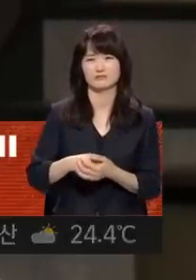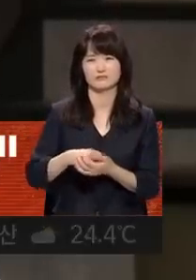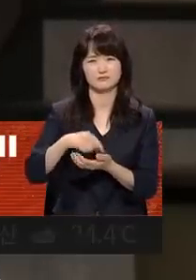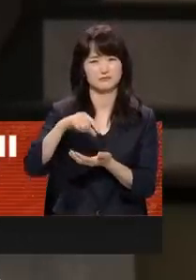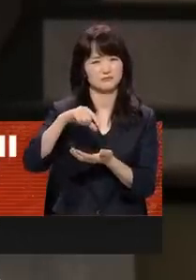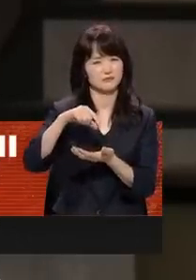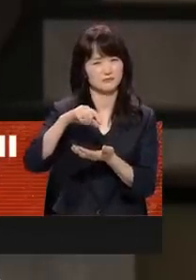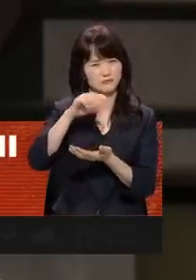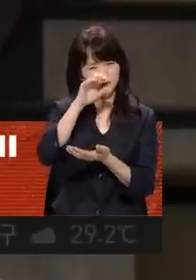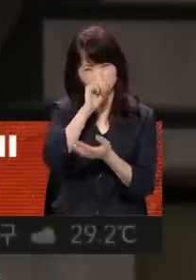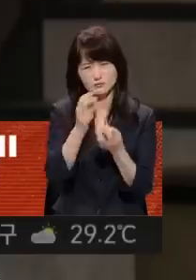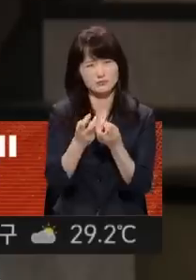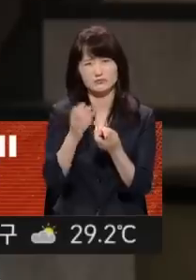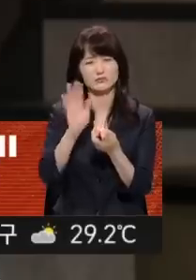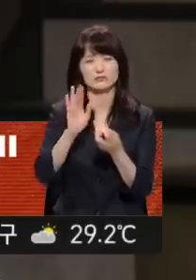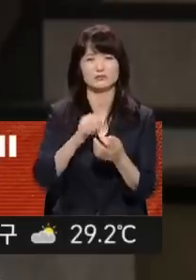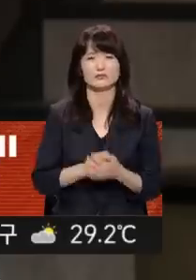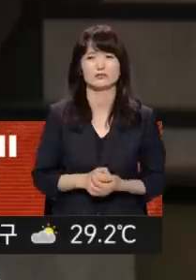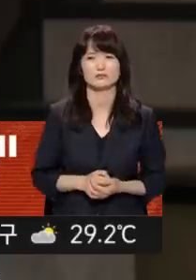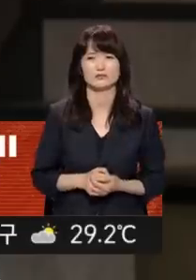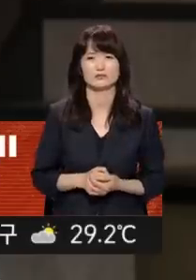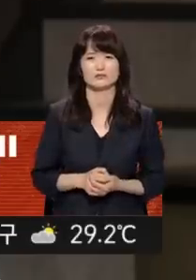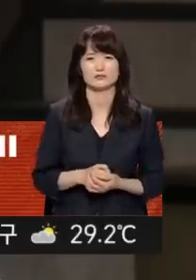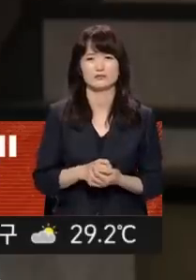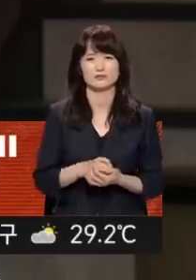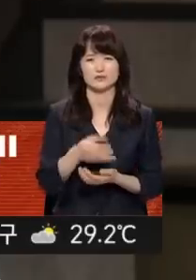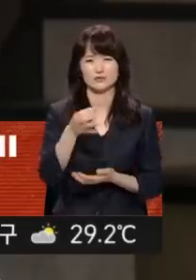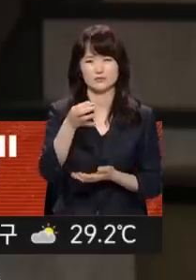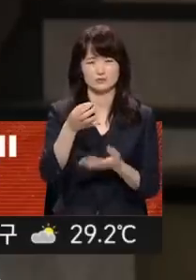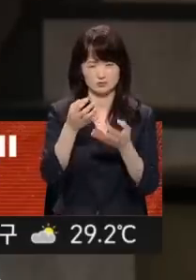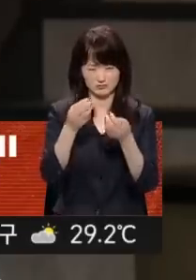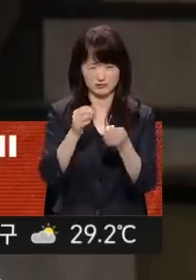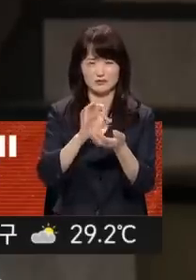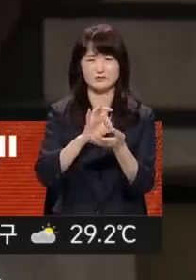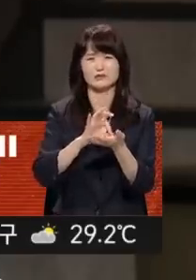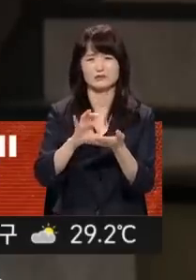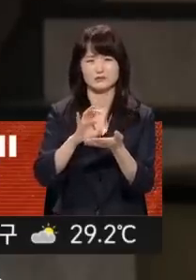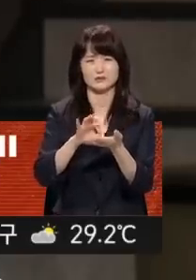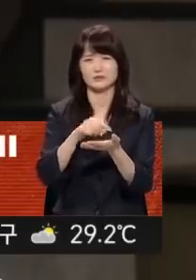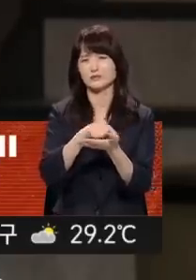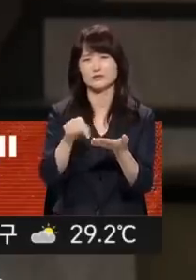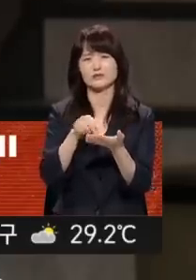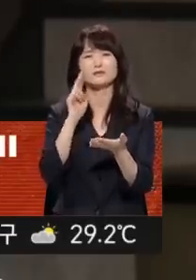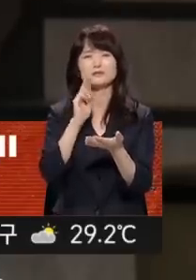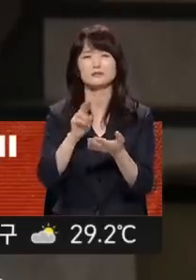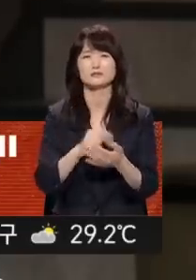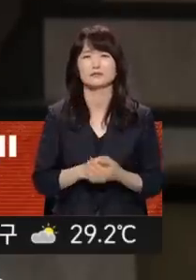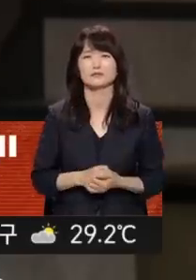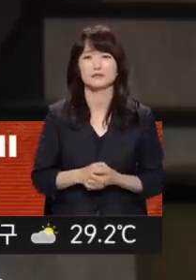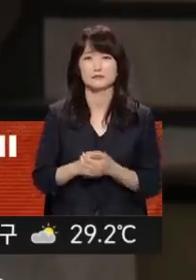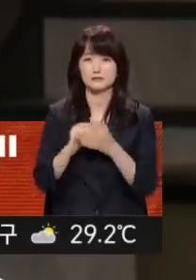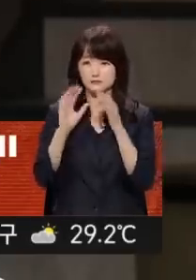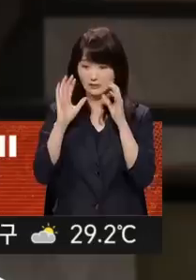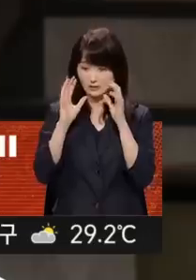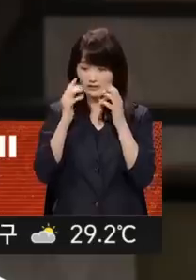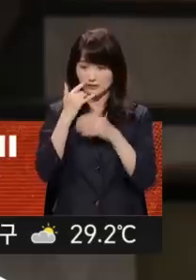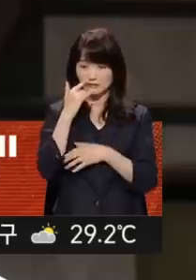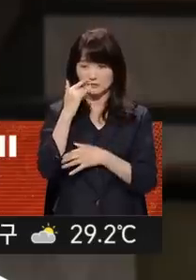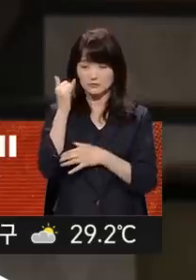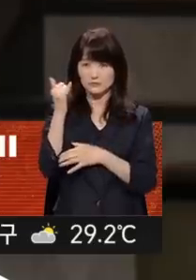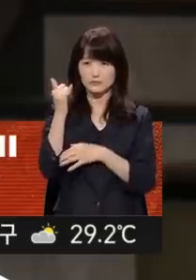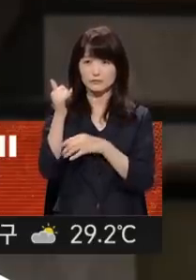그런 방법으로 보이진 않습니다 정말 그 배보다 배꼽이 더 클 것 같고요 혹시 그 아이의 그